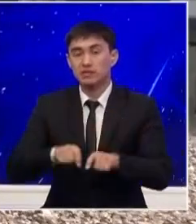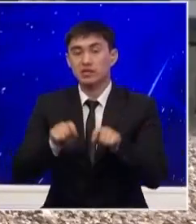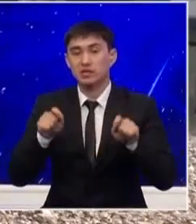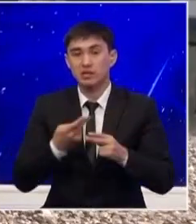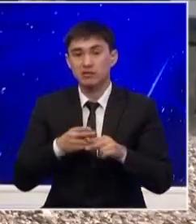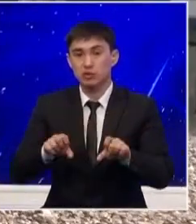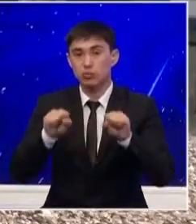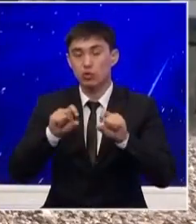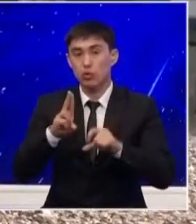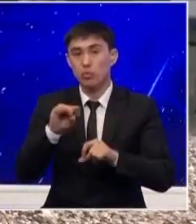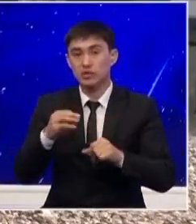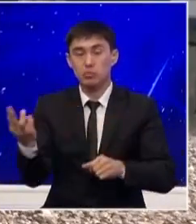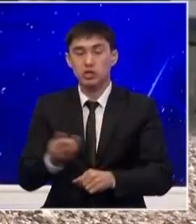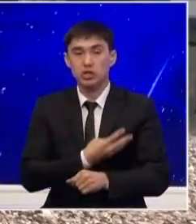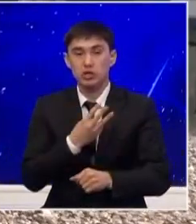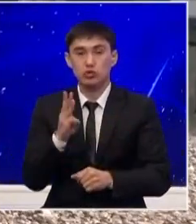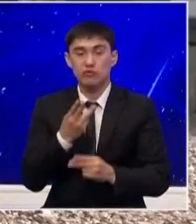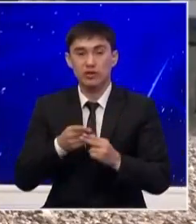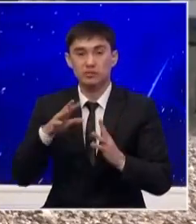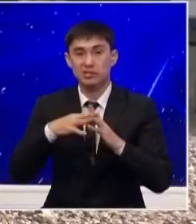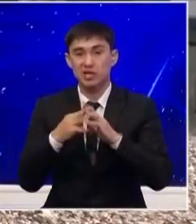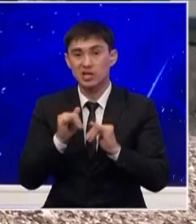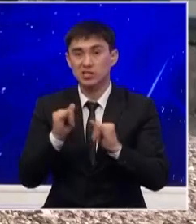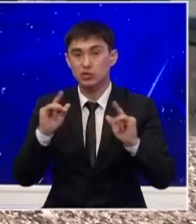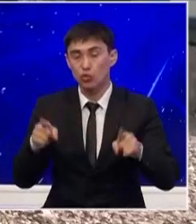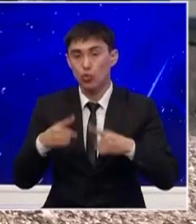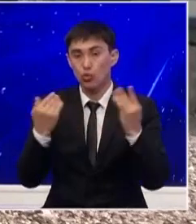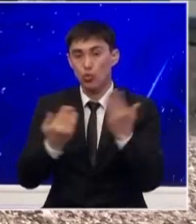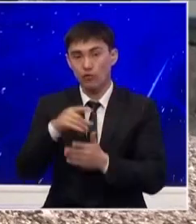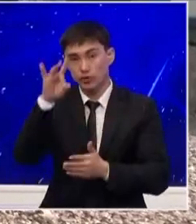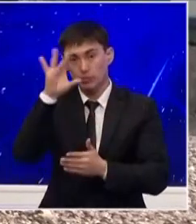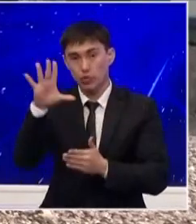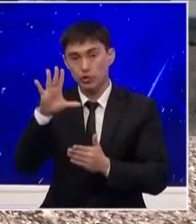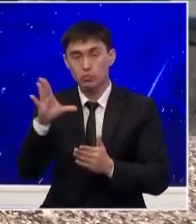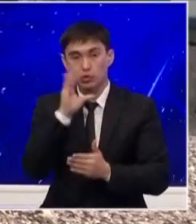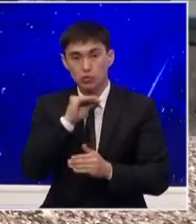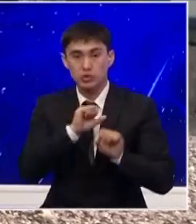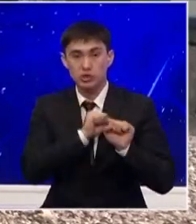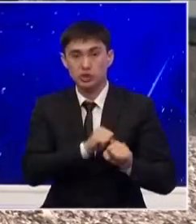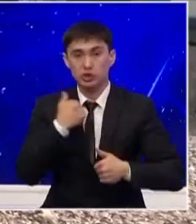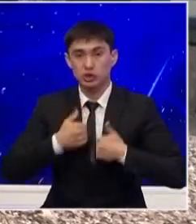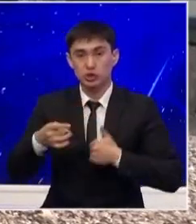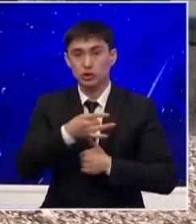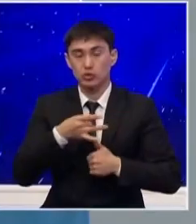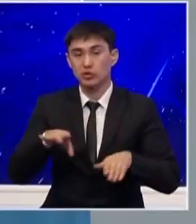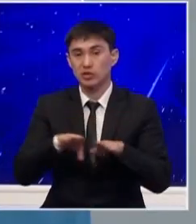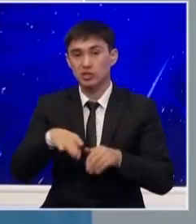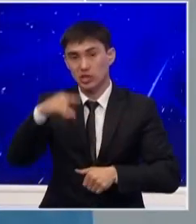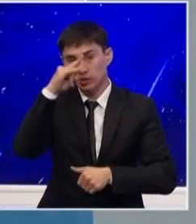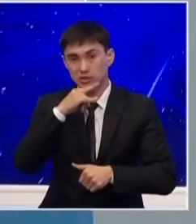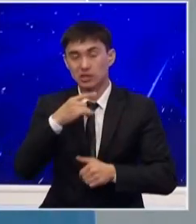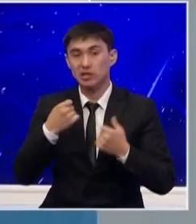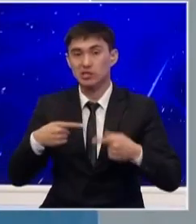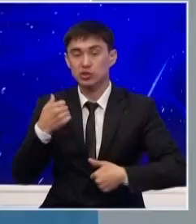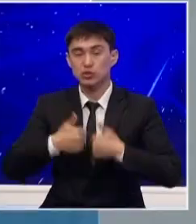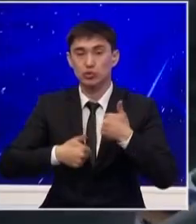этого спорткомплекса и пожелать, чтобы в этом селе рождались новые звездные чемпионы, способные защитить честь региона, а также Казахстана на